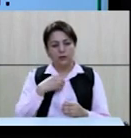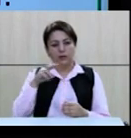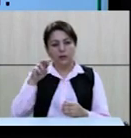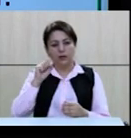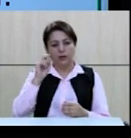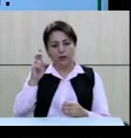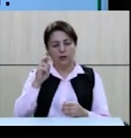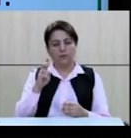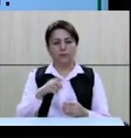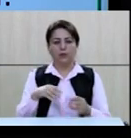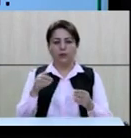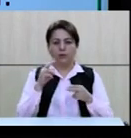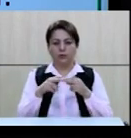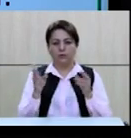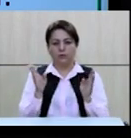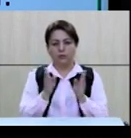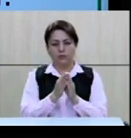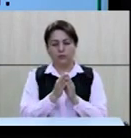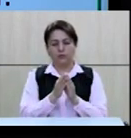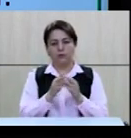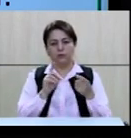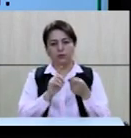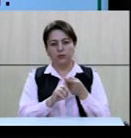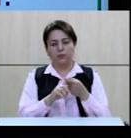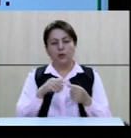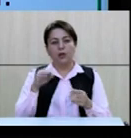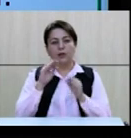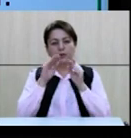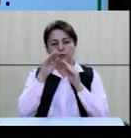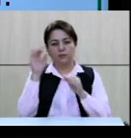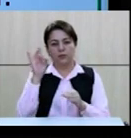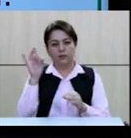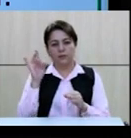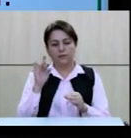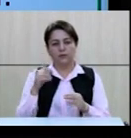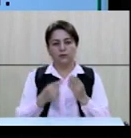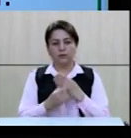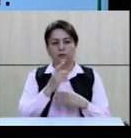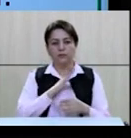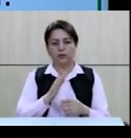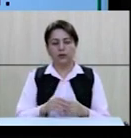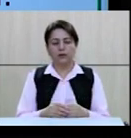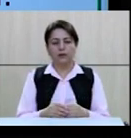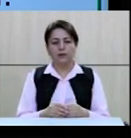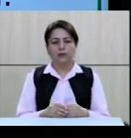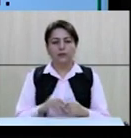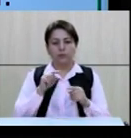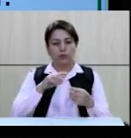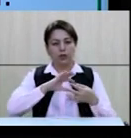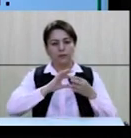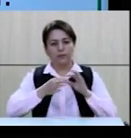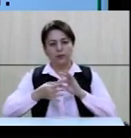lab qo'shimchasini qo'shish orqali yasama ravish hosil qilingan. Demak, bu